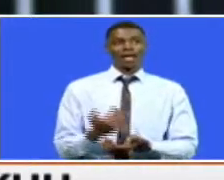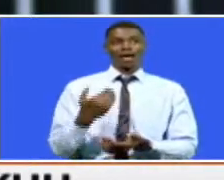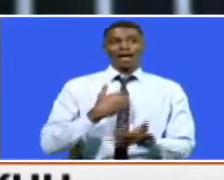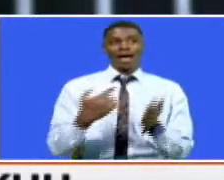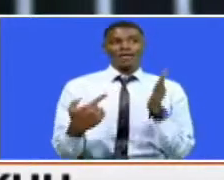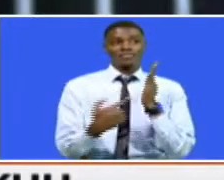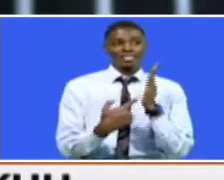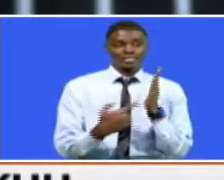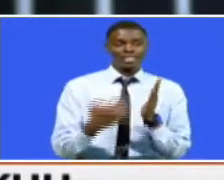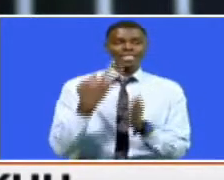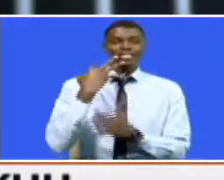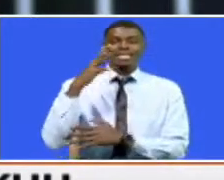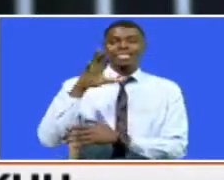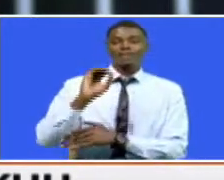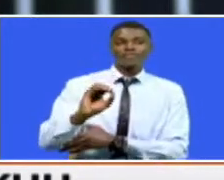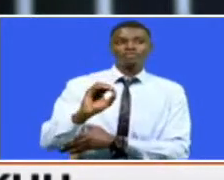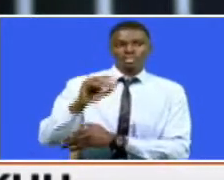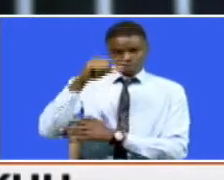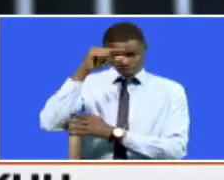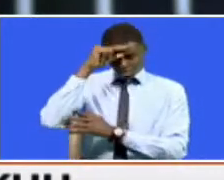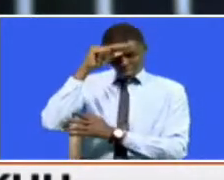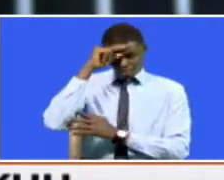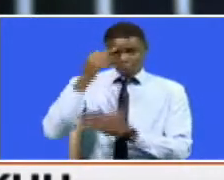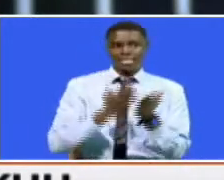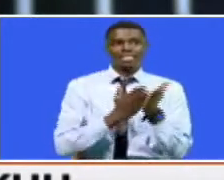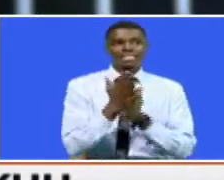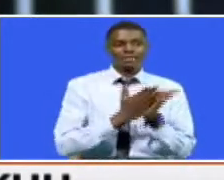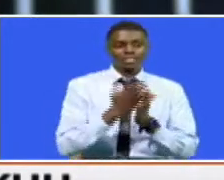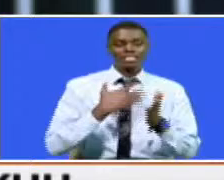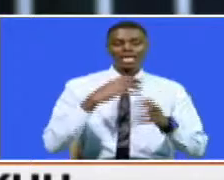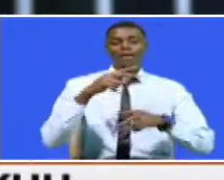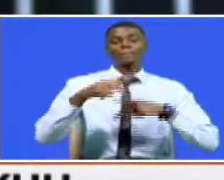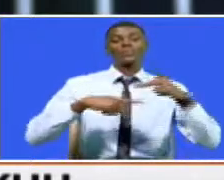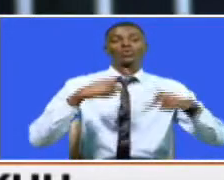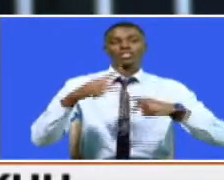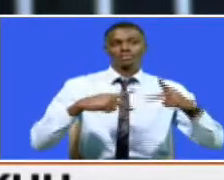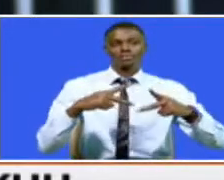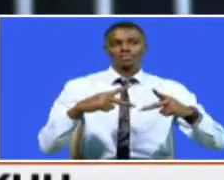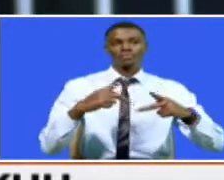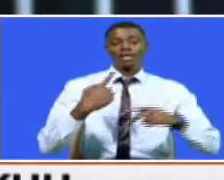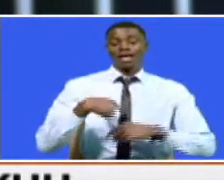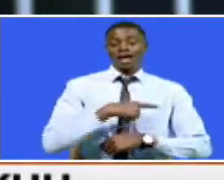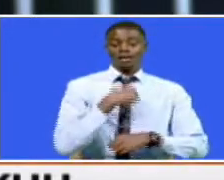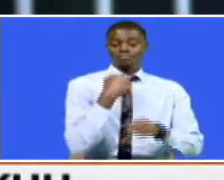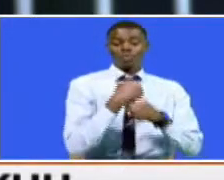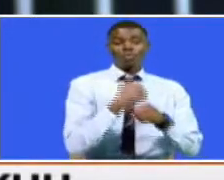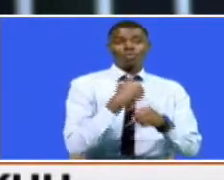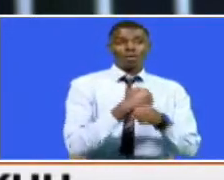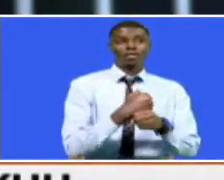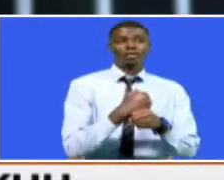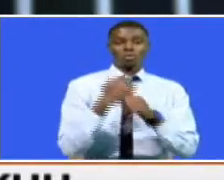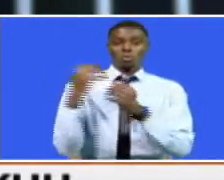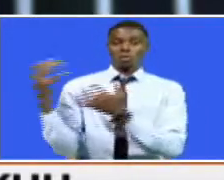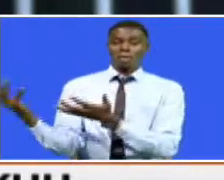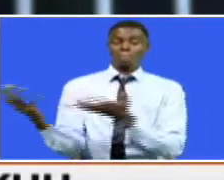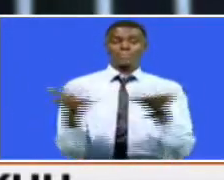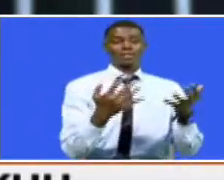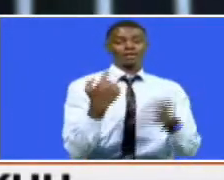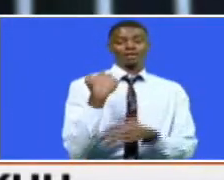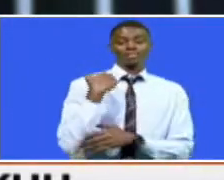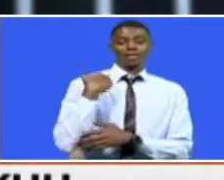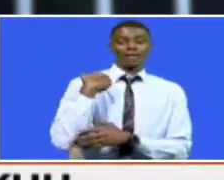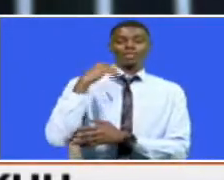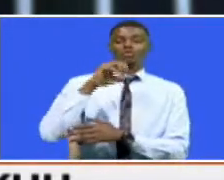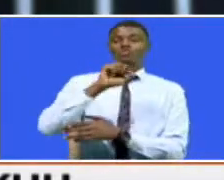digitalized 350 government services and processes, and we are now working on bringing the number to